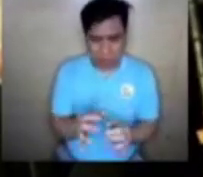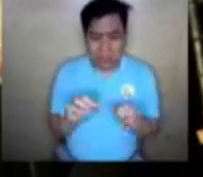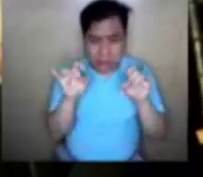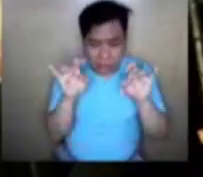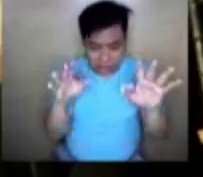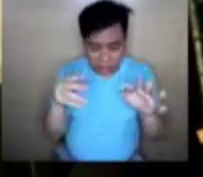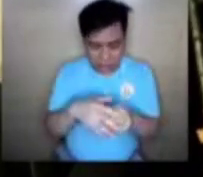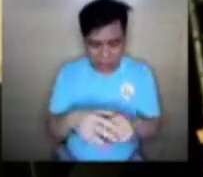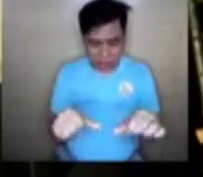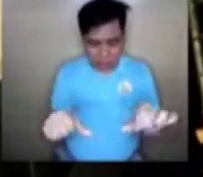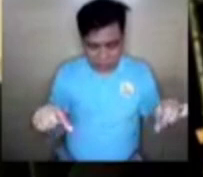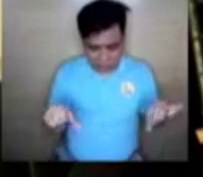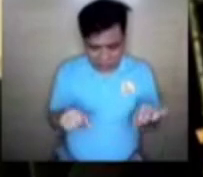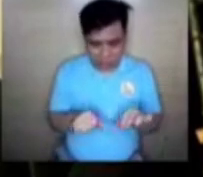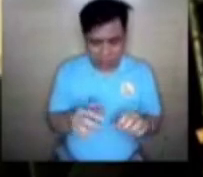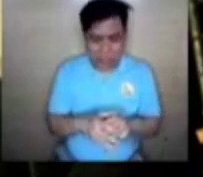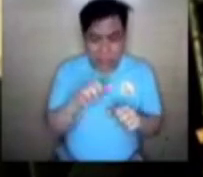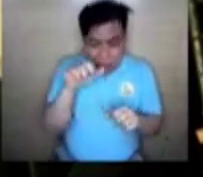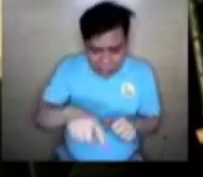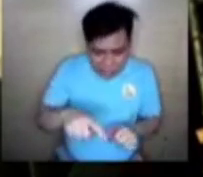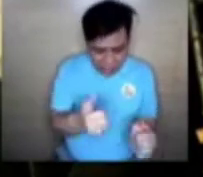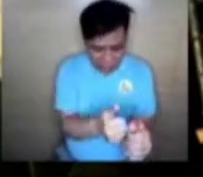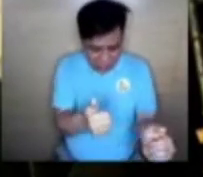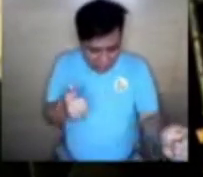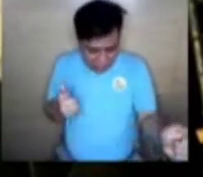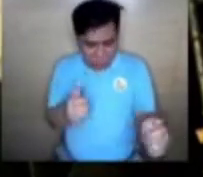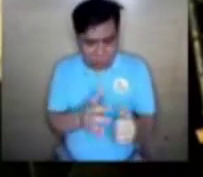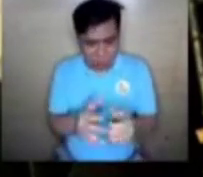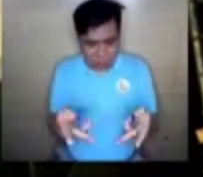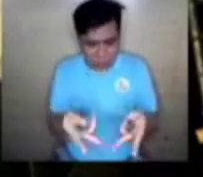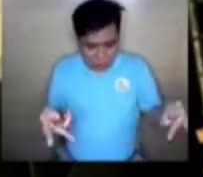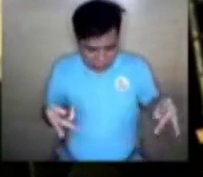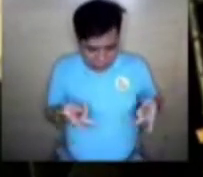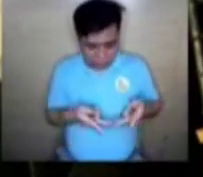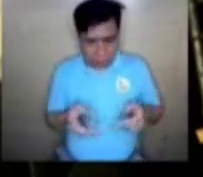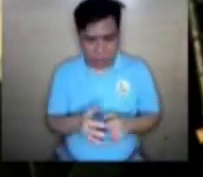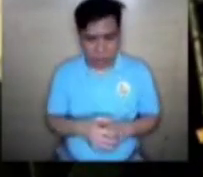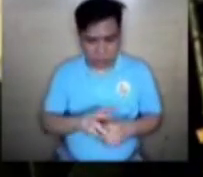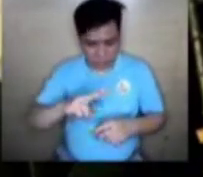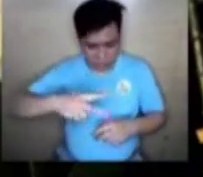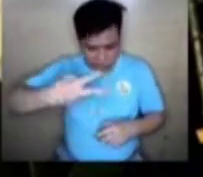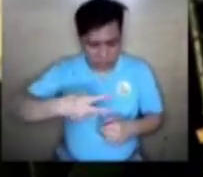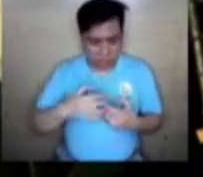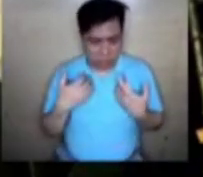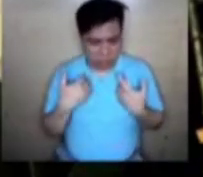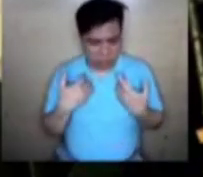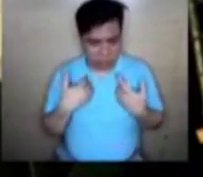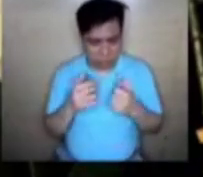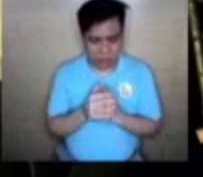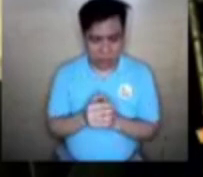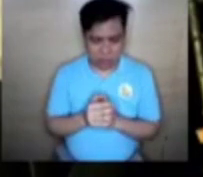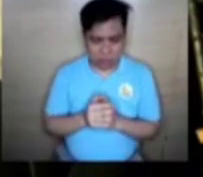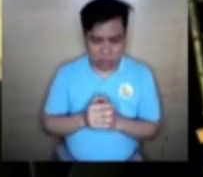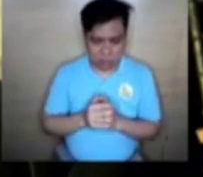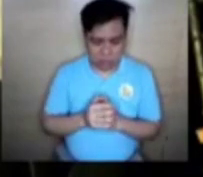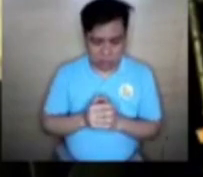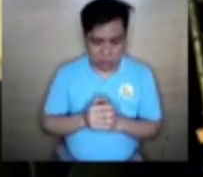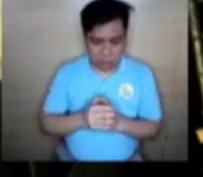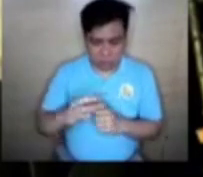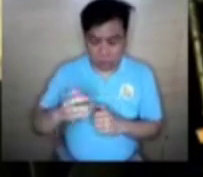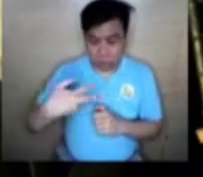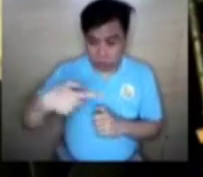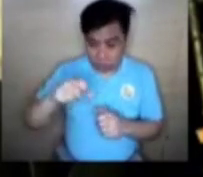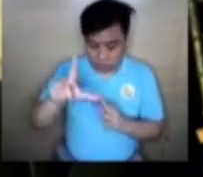nga. Kailangan ilayo natin sila sa panganib. Pangalawa, may continuing mandamus mula sa Korte Suprema at